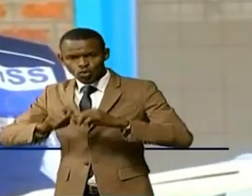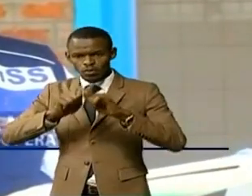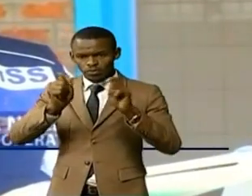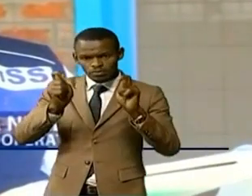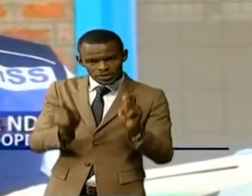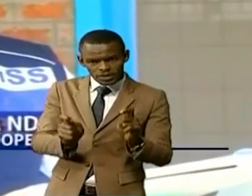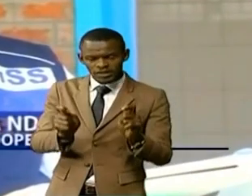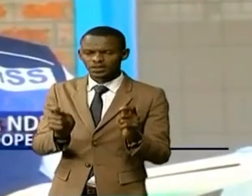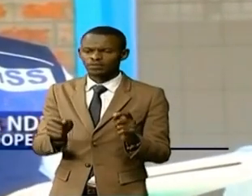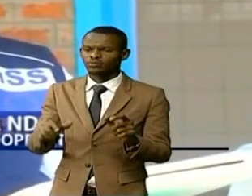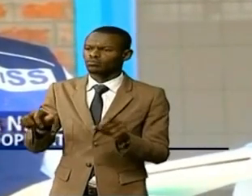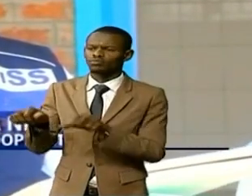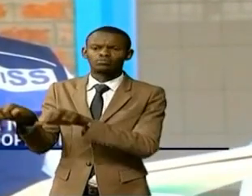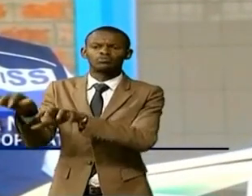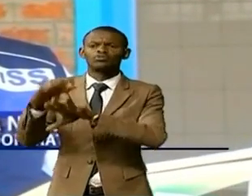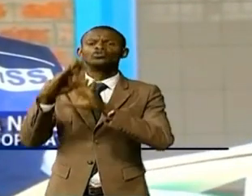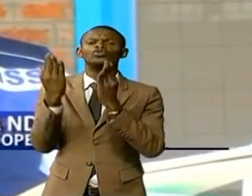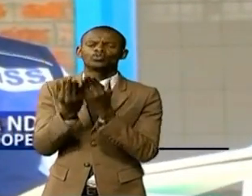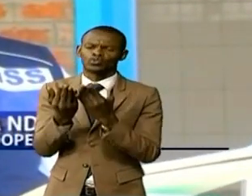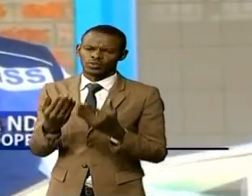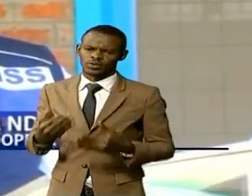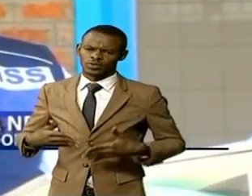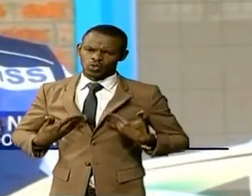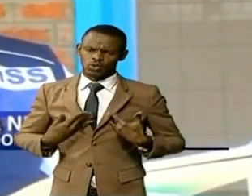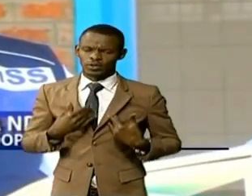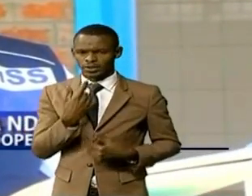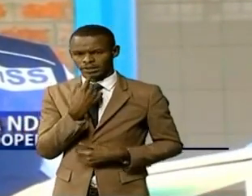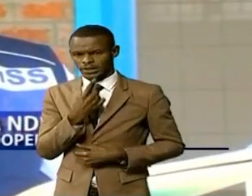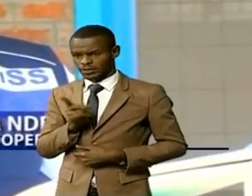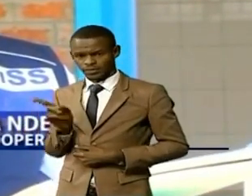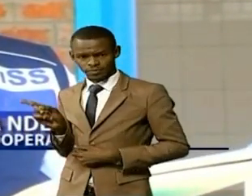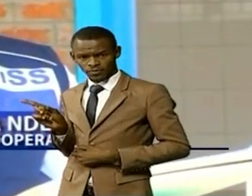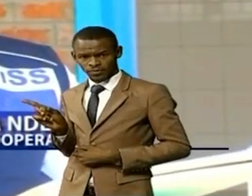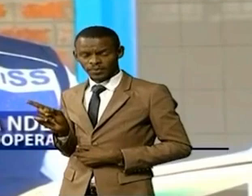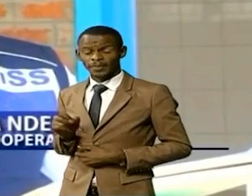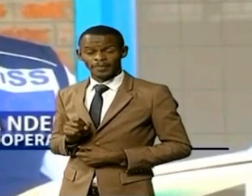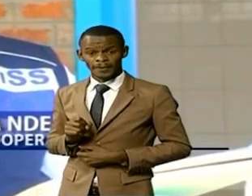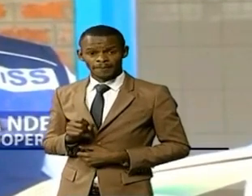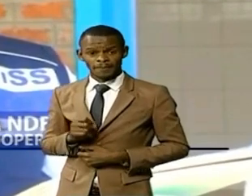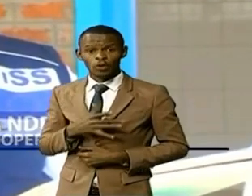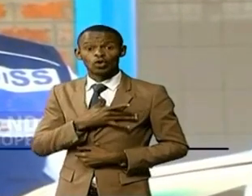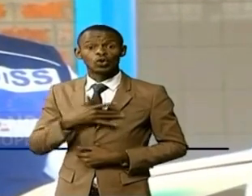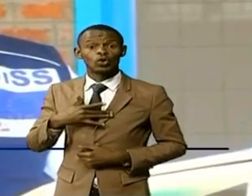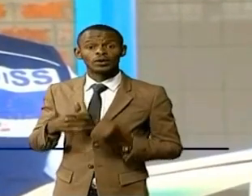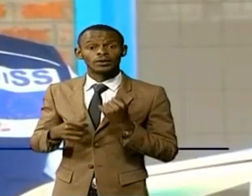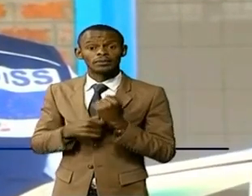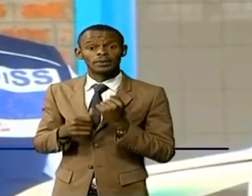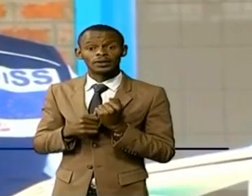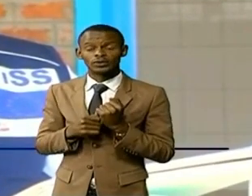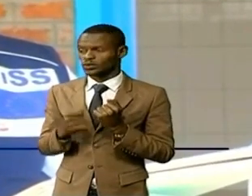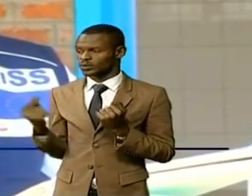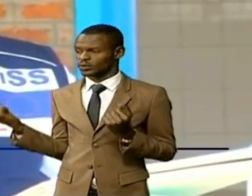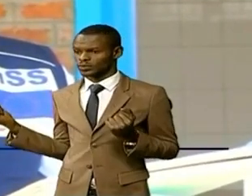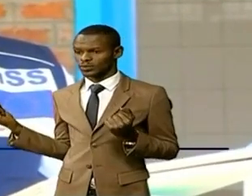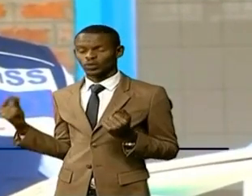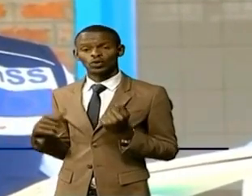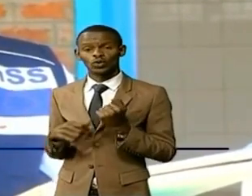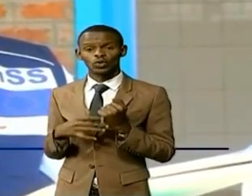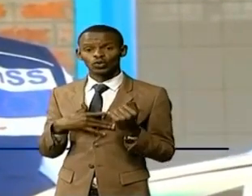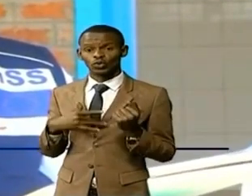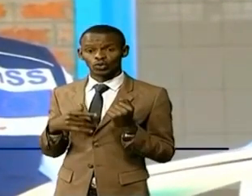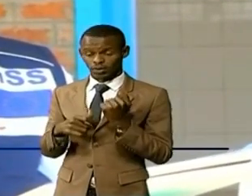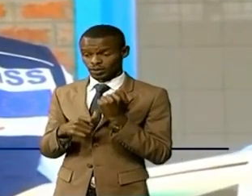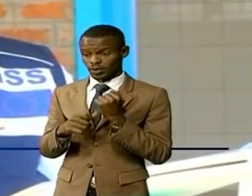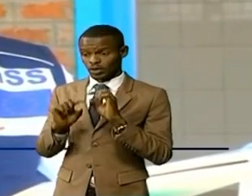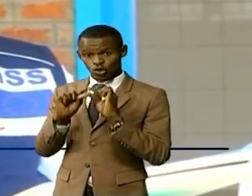la direction du LB Coopération, toutes ces personnes qui se sont mobilisées de bonne foi